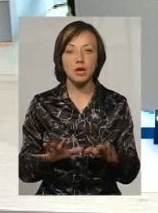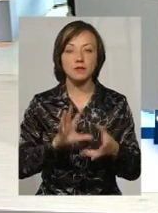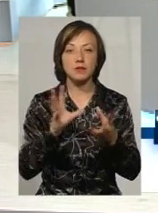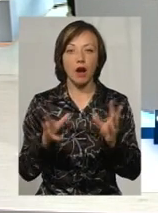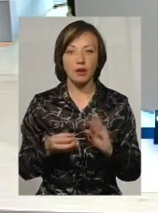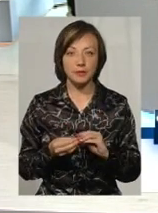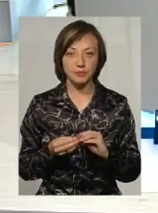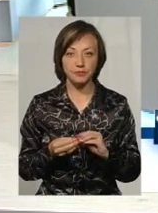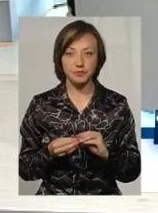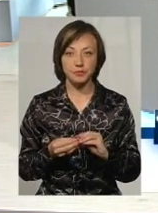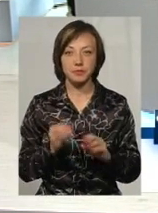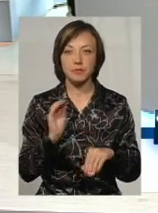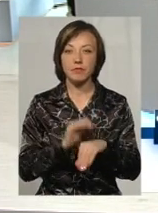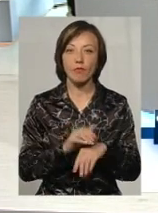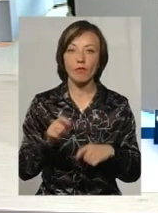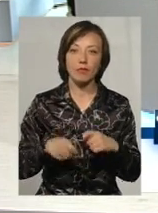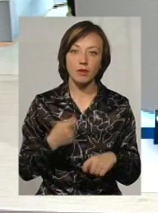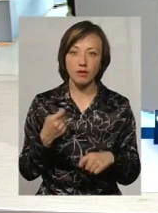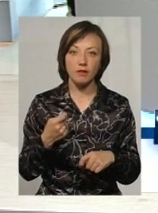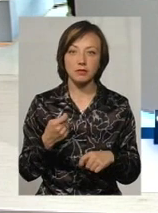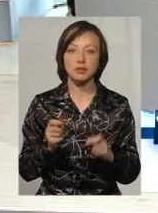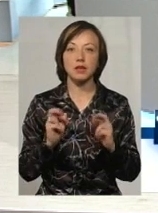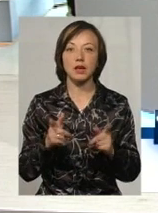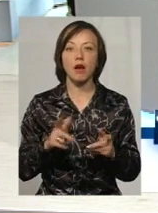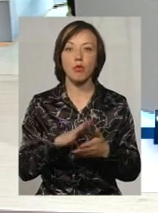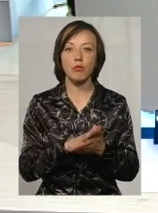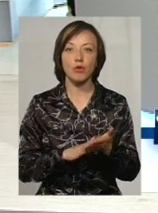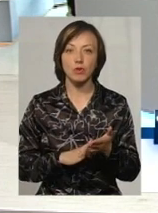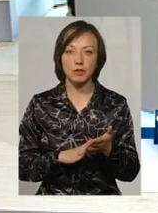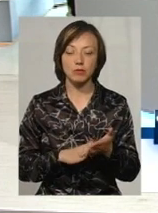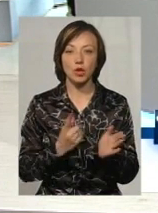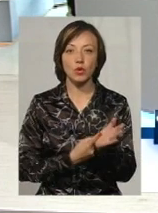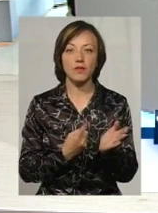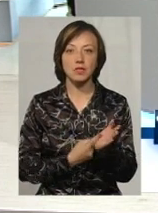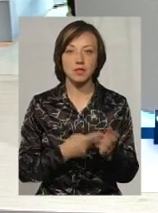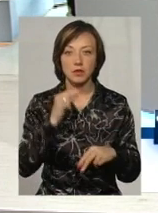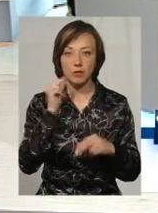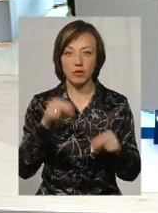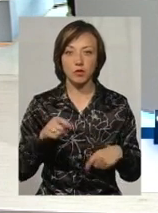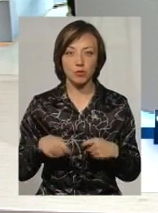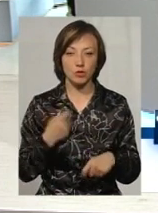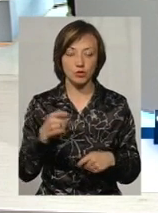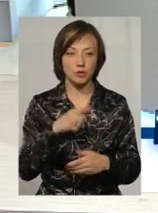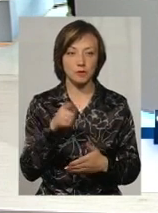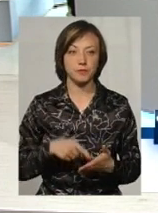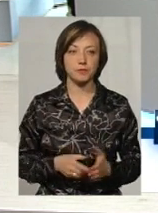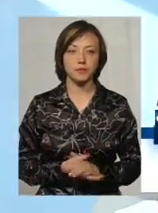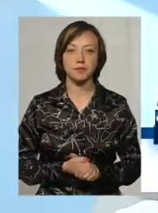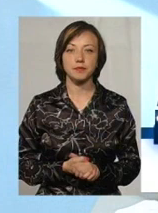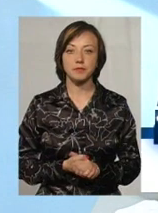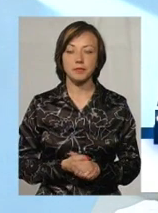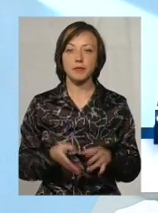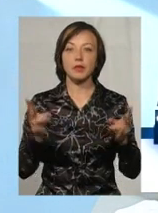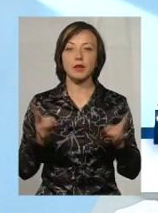взагалі фіксації порушення, як потім довести провину порушника? Перш за все, потрібно